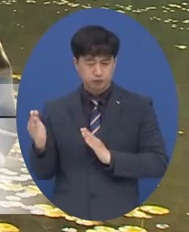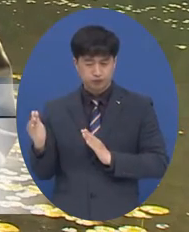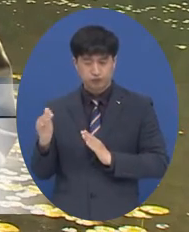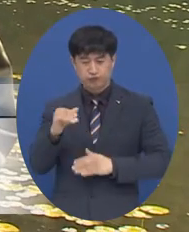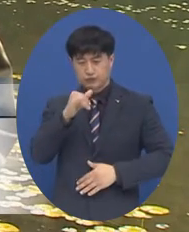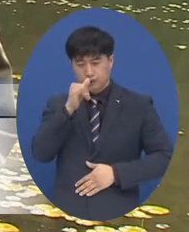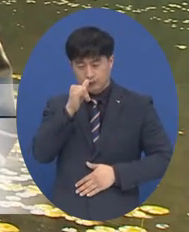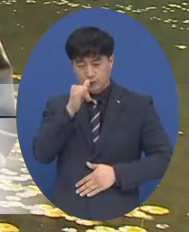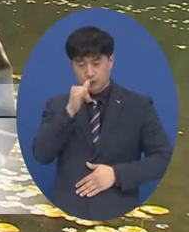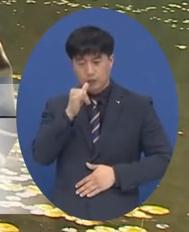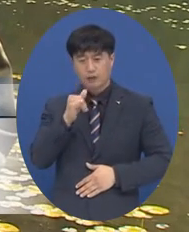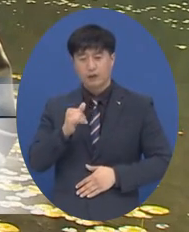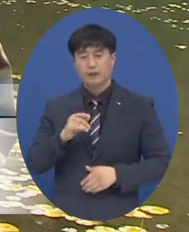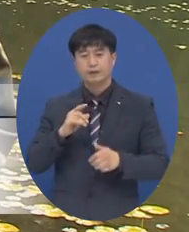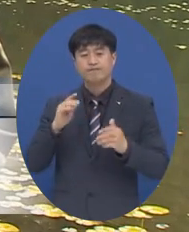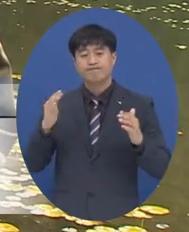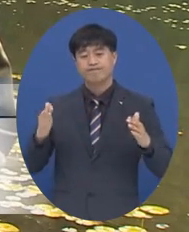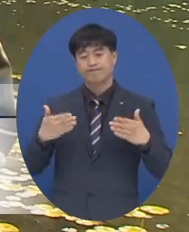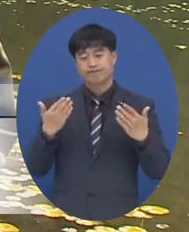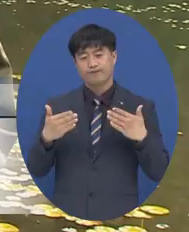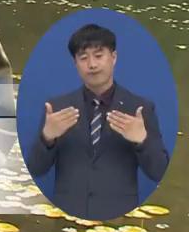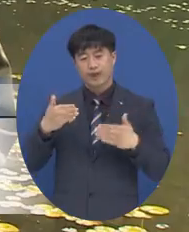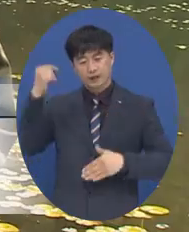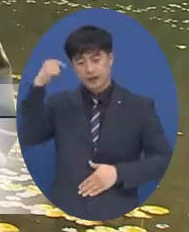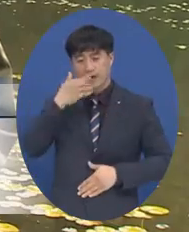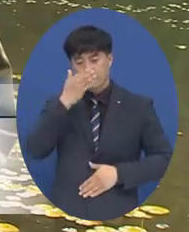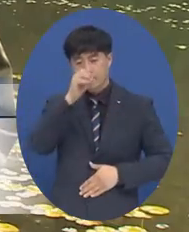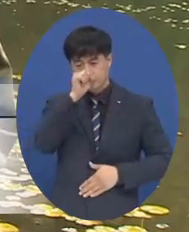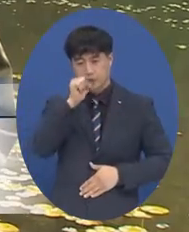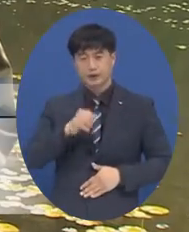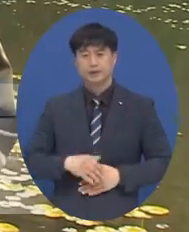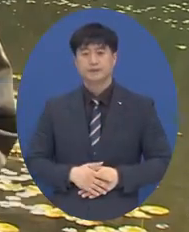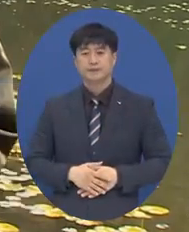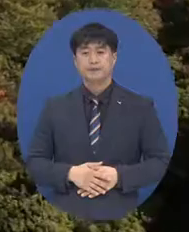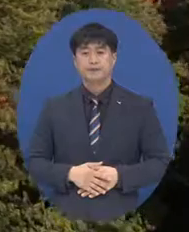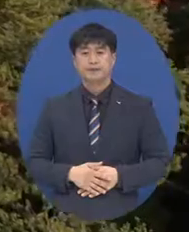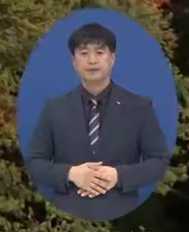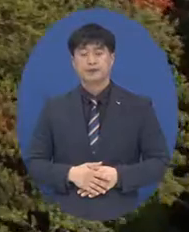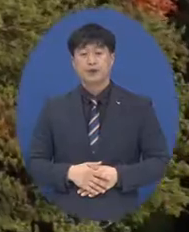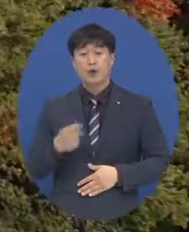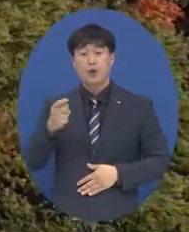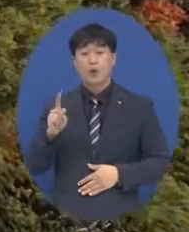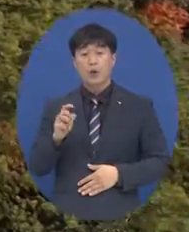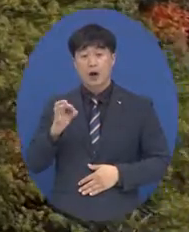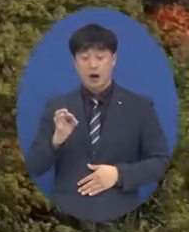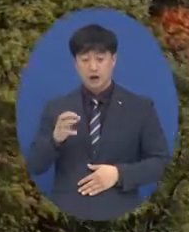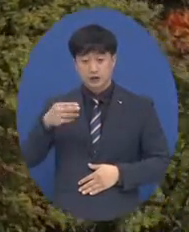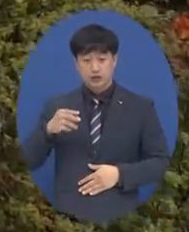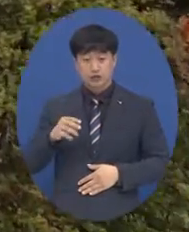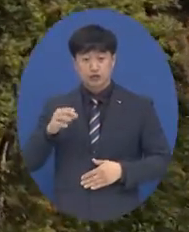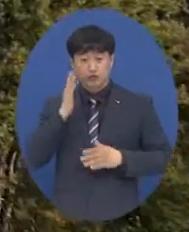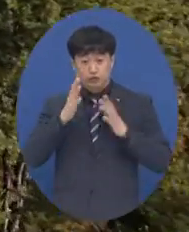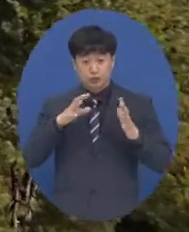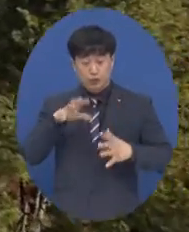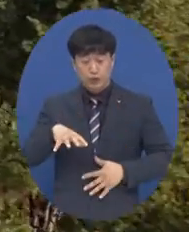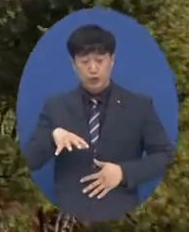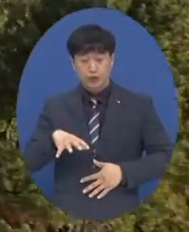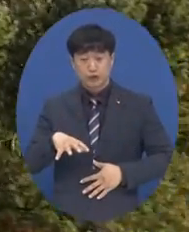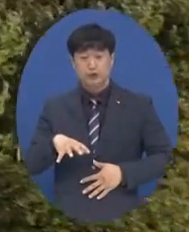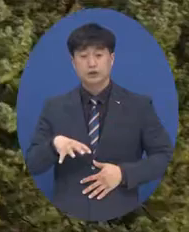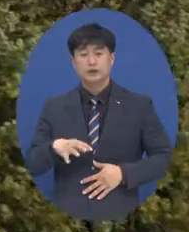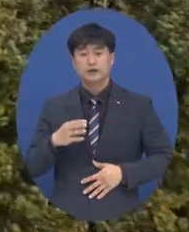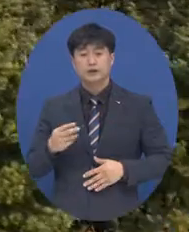어 이렇게 단품 2지구 있구나 라는 가을의 정취를 느낄수 있어 좋았구요 광명 숲의 생물권보전지역 제외 를